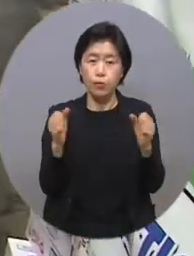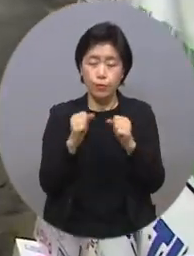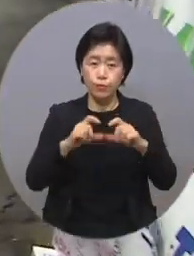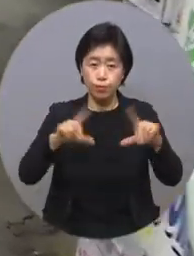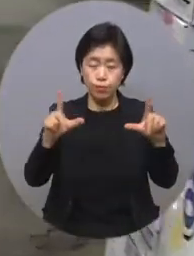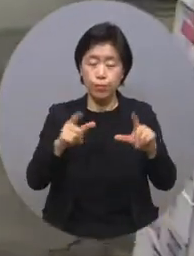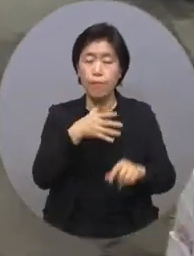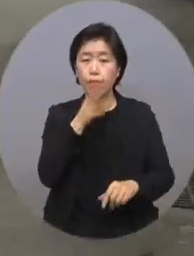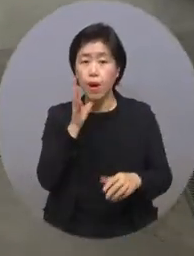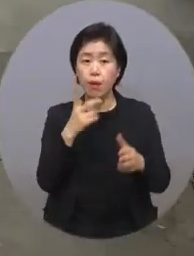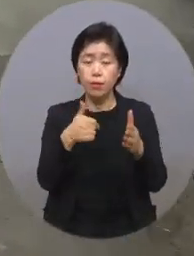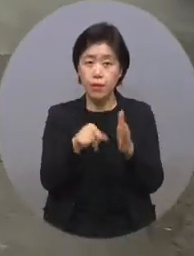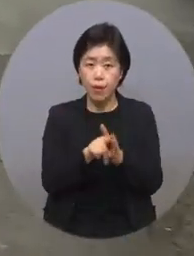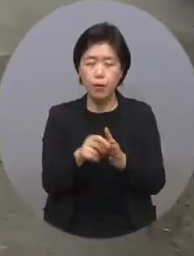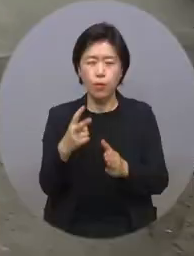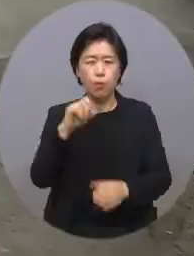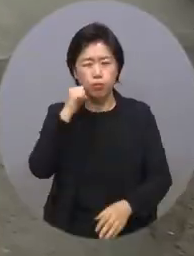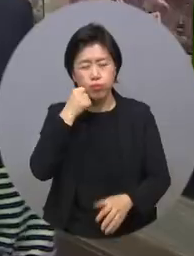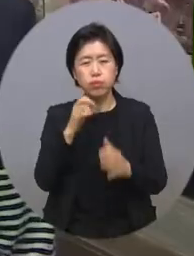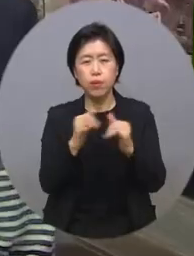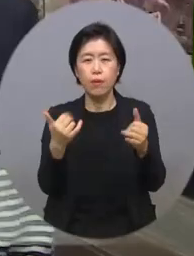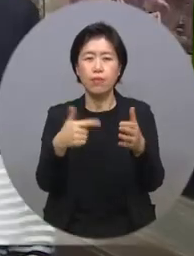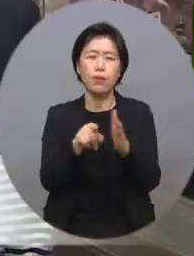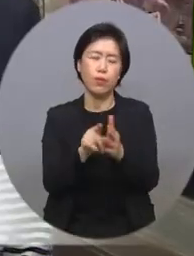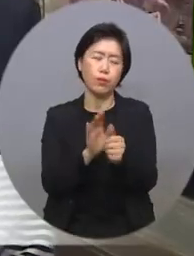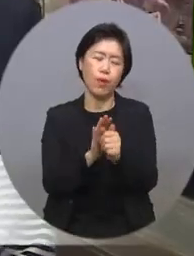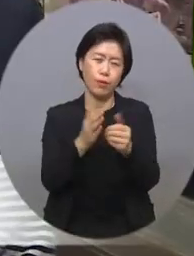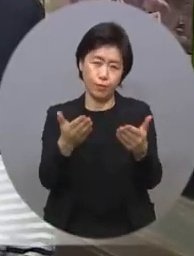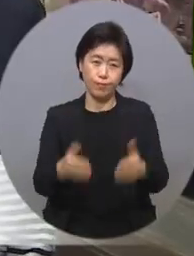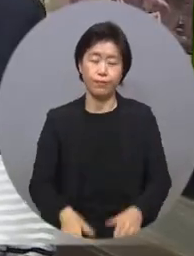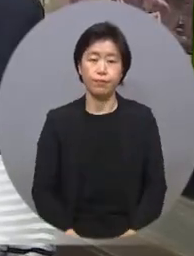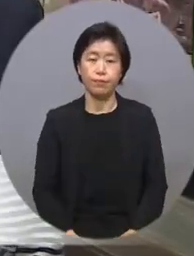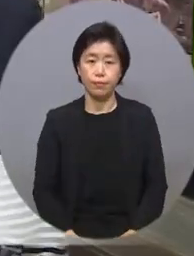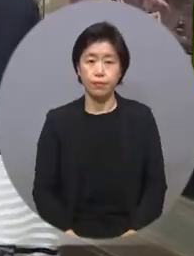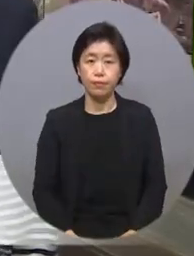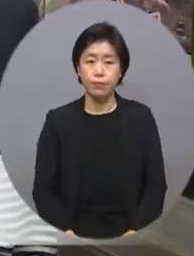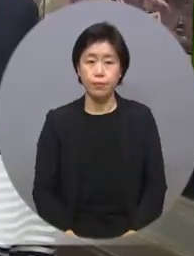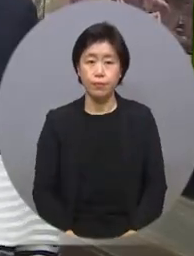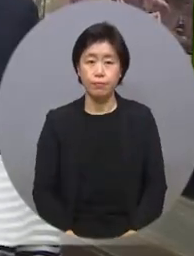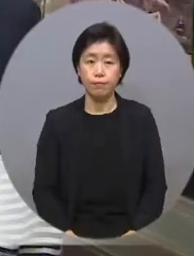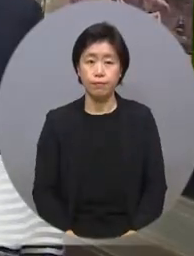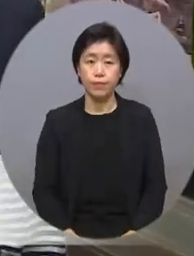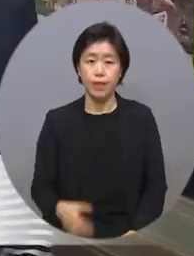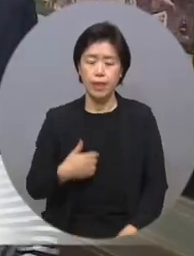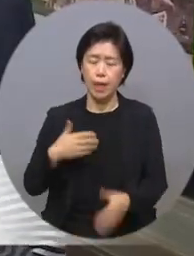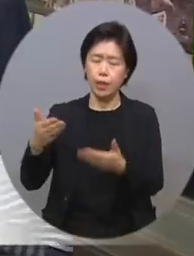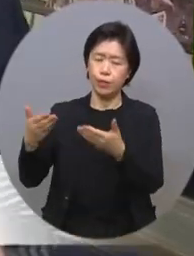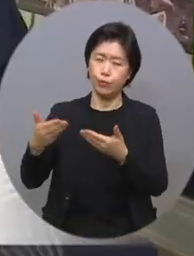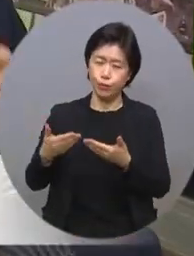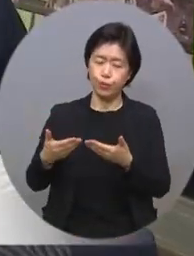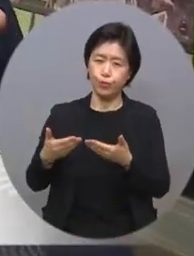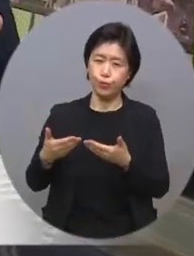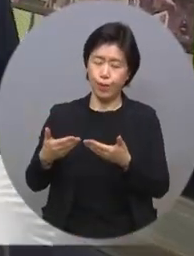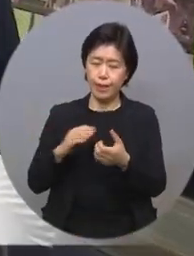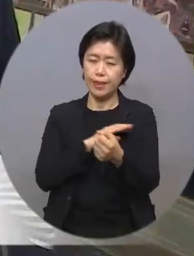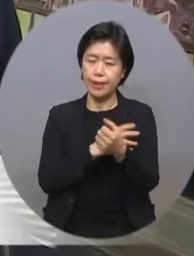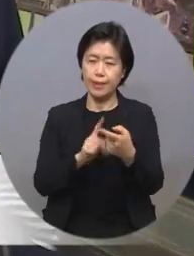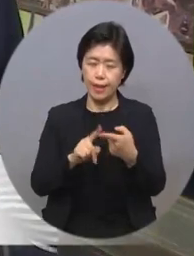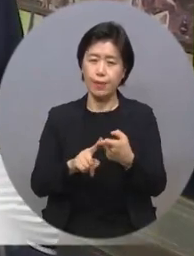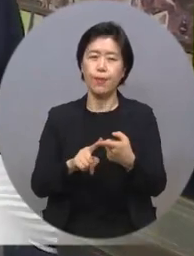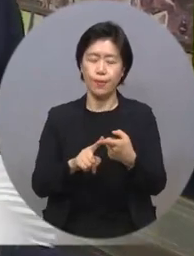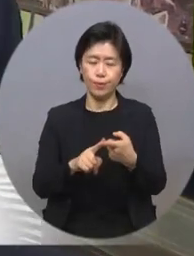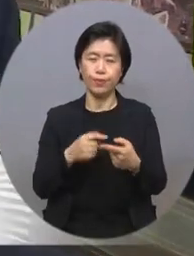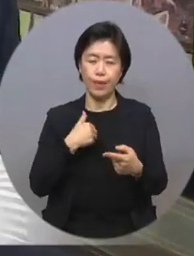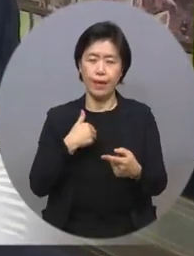나누며 온정을 전했습니다 뭐 지금은 시간까지는 계속 하려고 하고 있어요 우리 내가 이 매장을